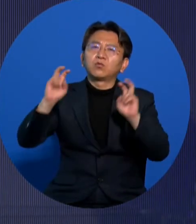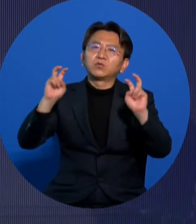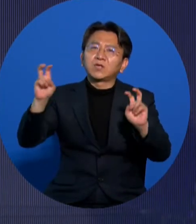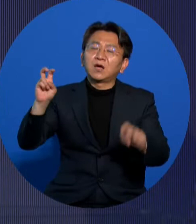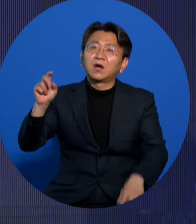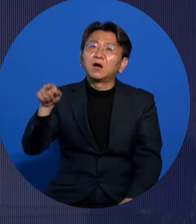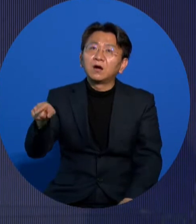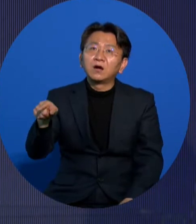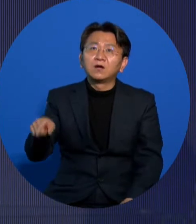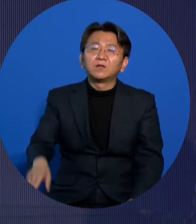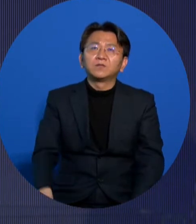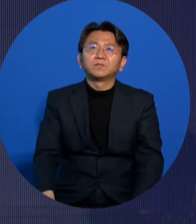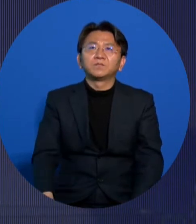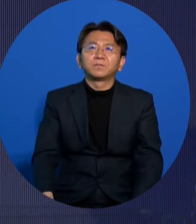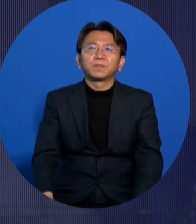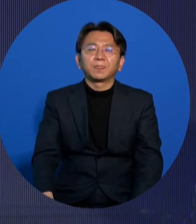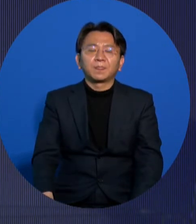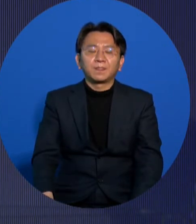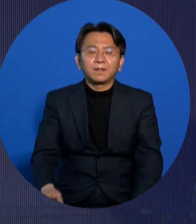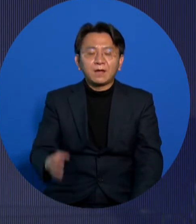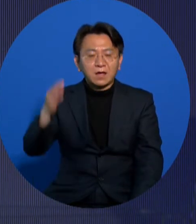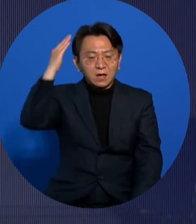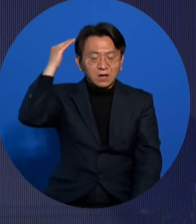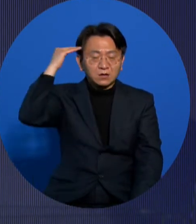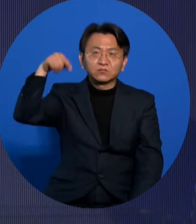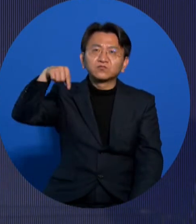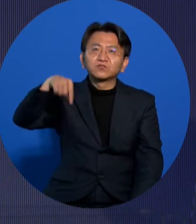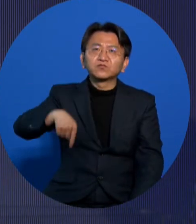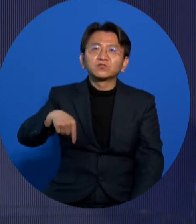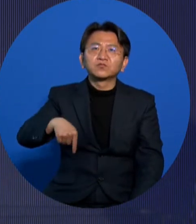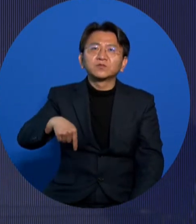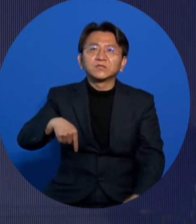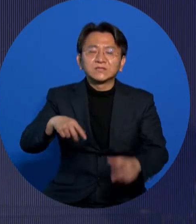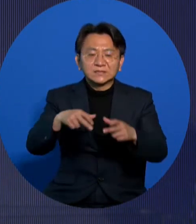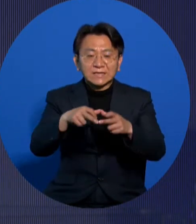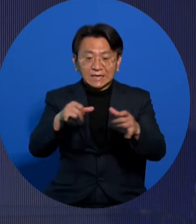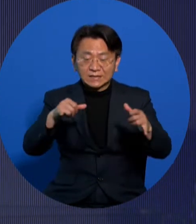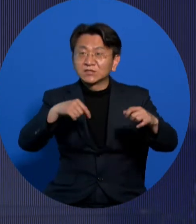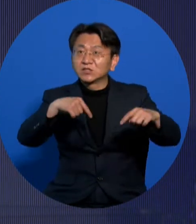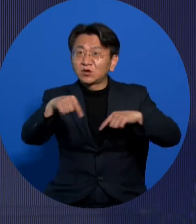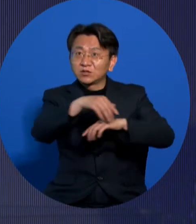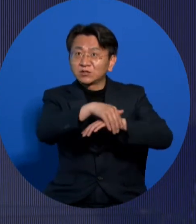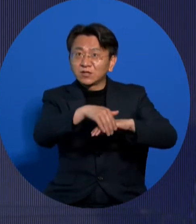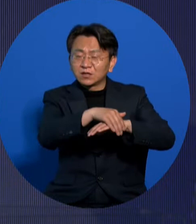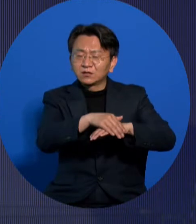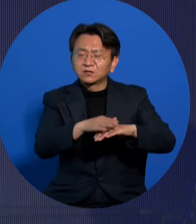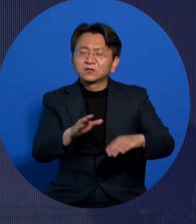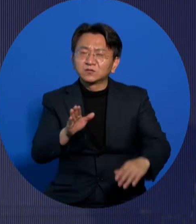때 아직도 대한민국의 어떻게 보면은 장애인 정책은